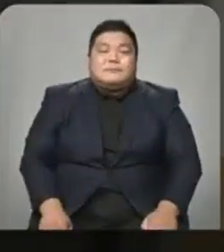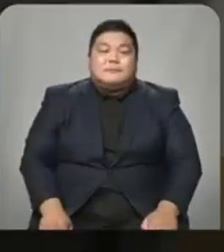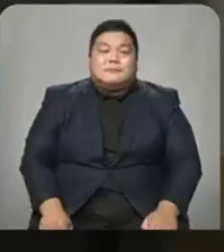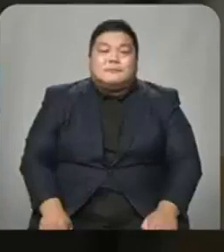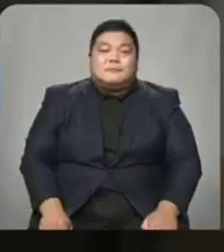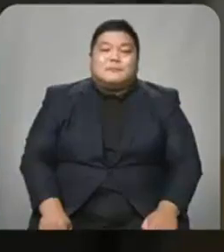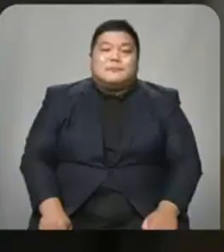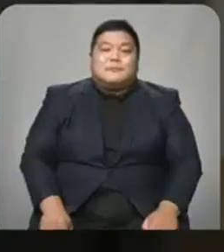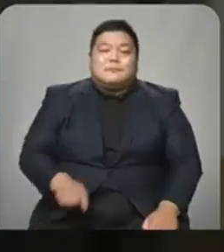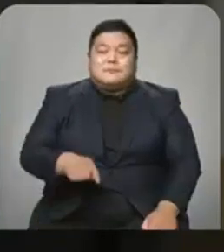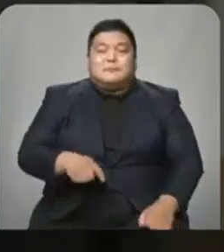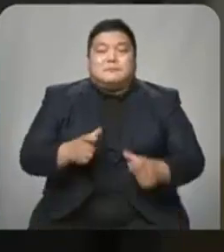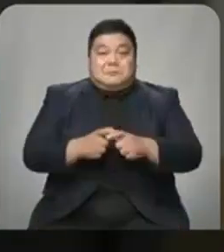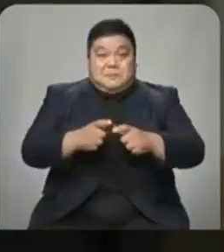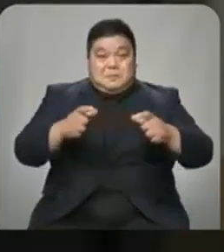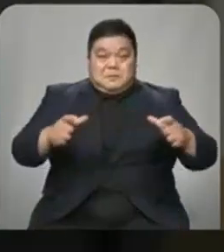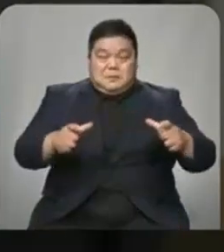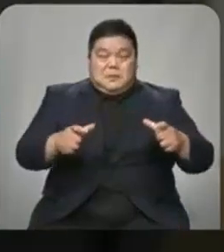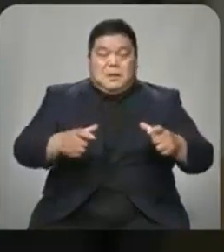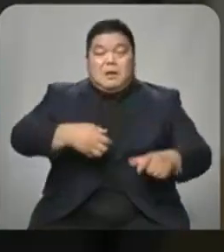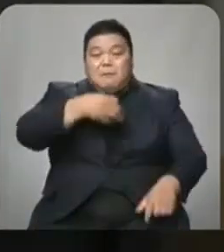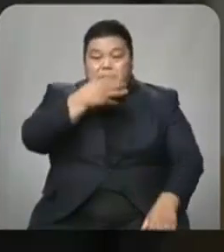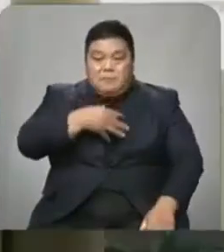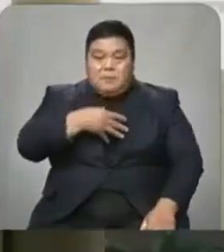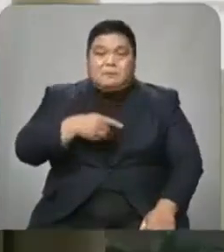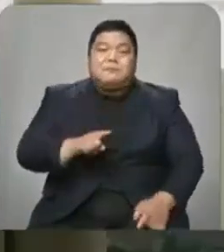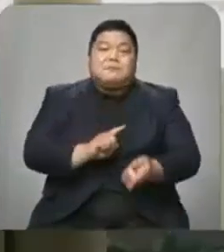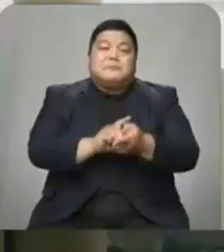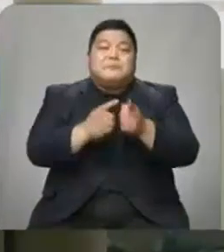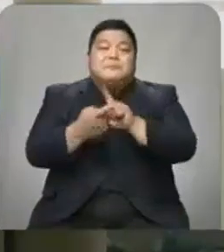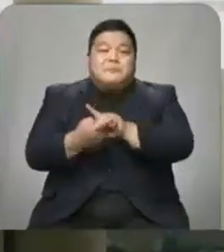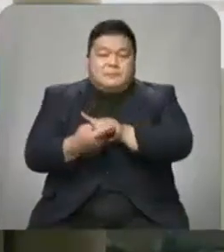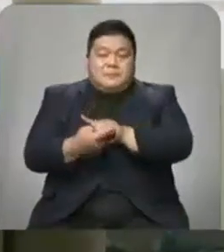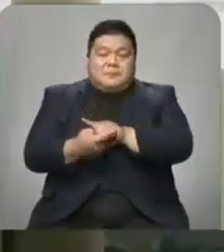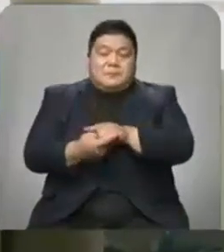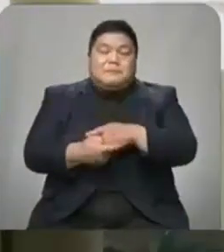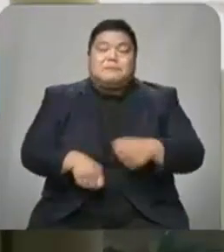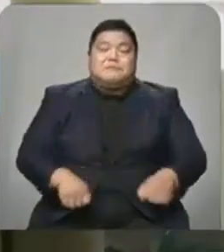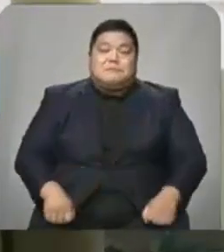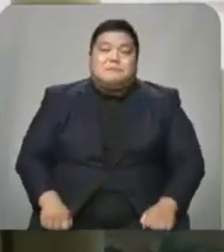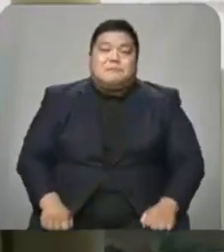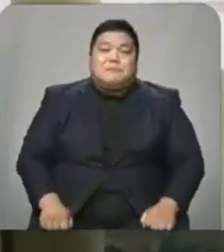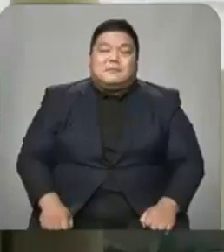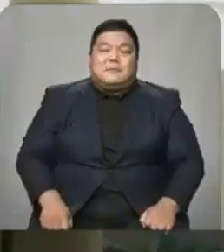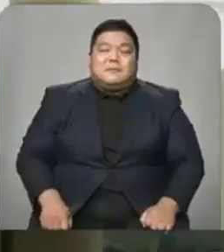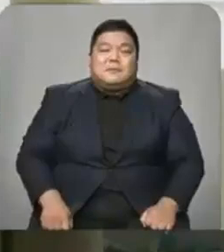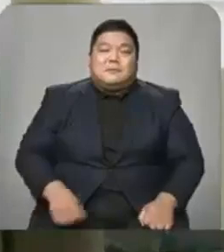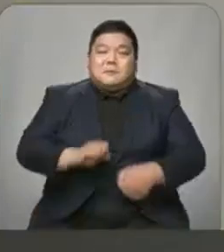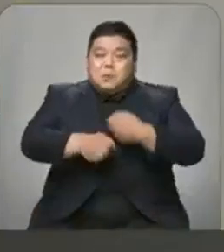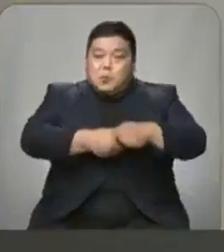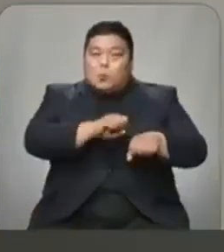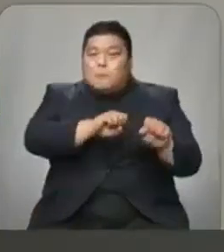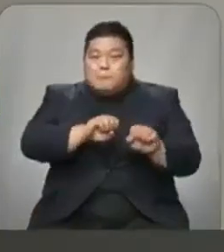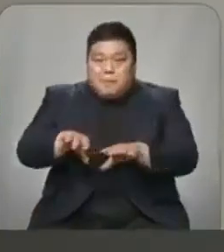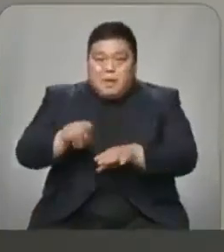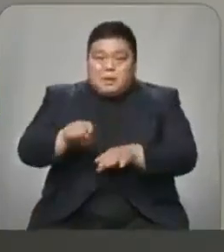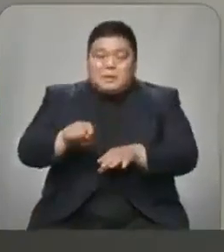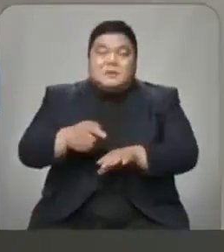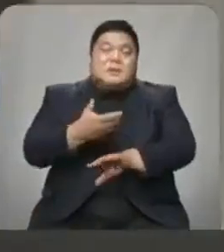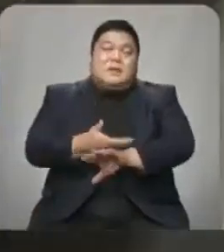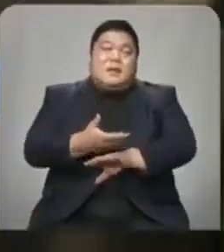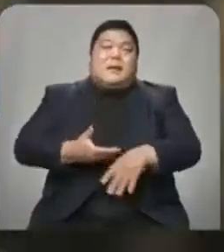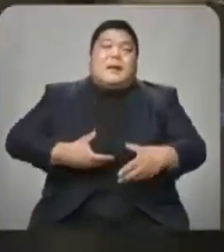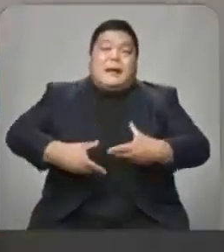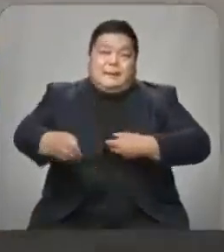어쨌든 많은 한계점이 있다 보니까 이런 부분을 이제 보완하기 위해서 이제 그